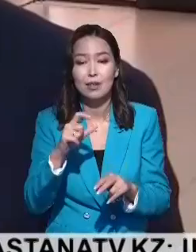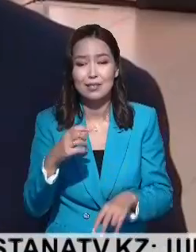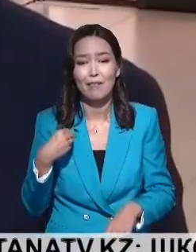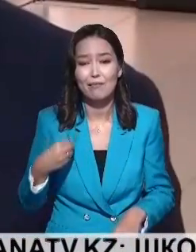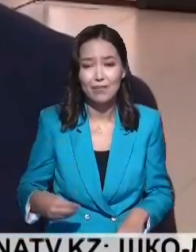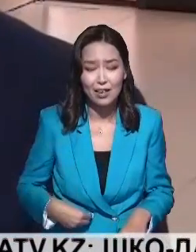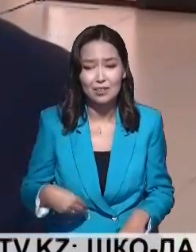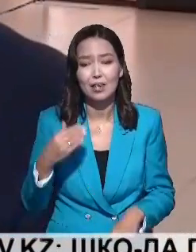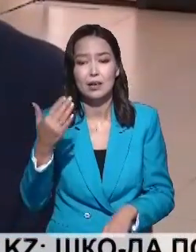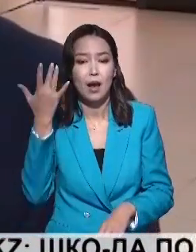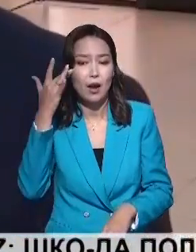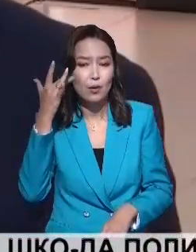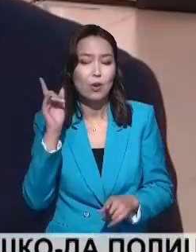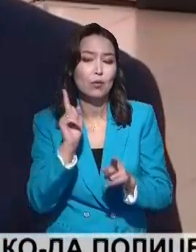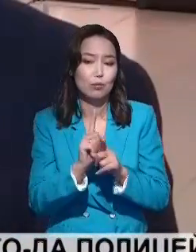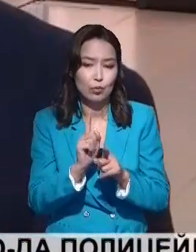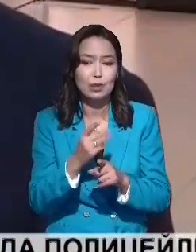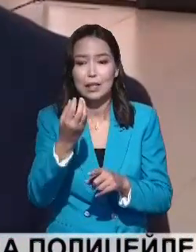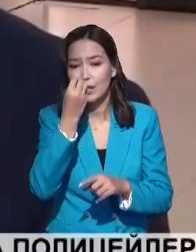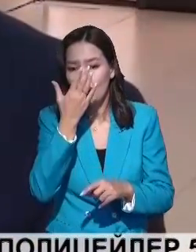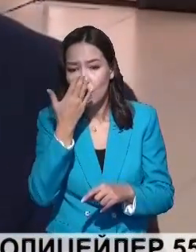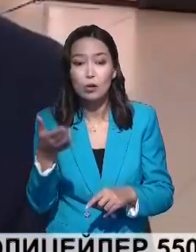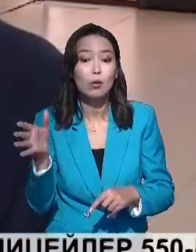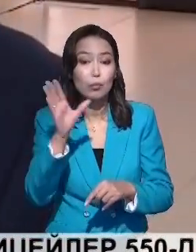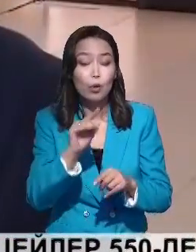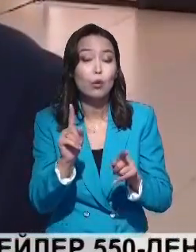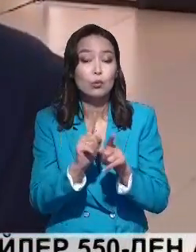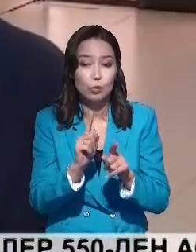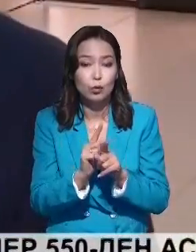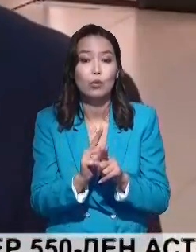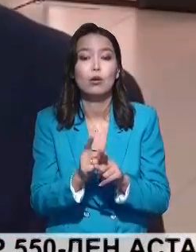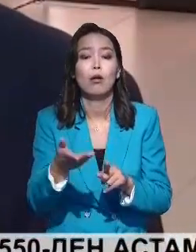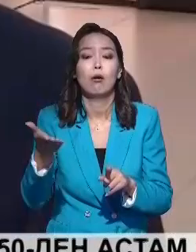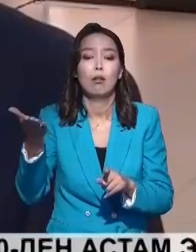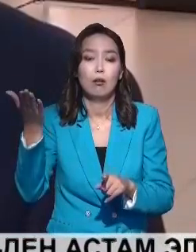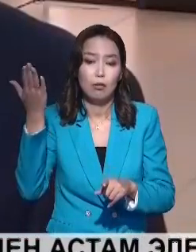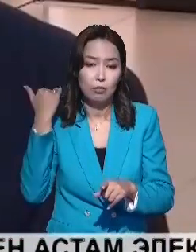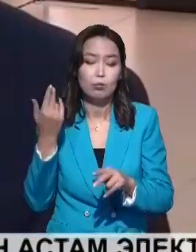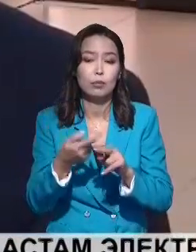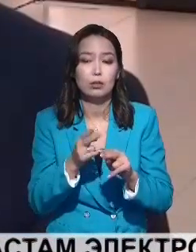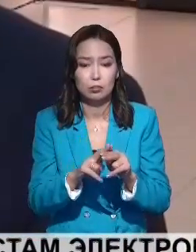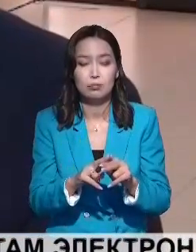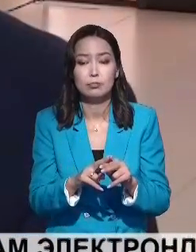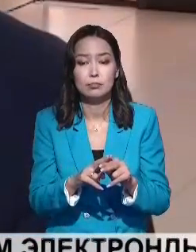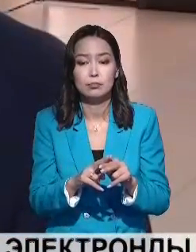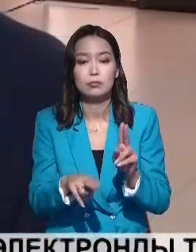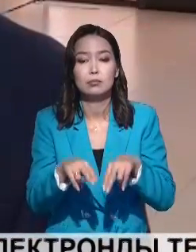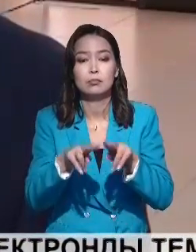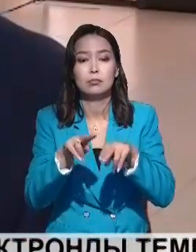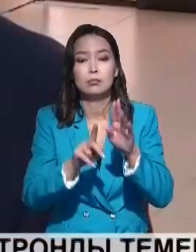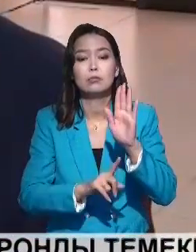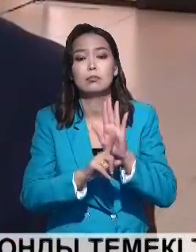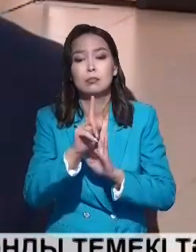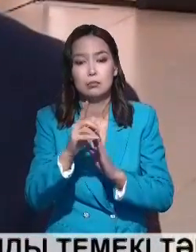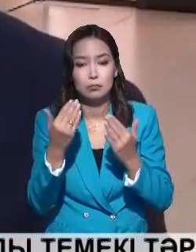кейін Америка, оның кейін Жапония ғой. Олардың бәрінде осы станциялар 24-ші жылдан бастап, сол құрылысы басталып, соны істеп